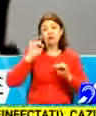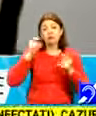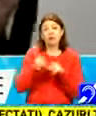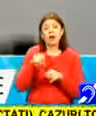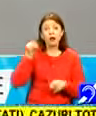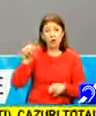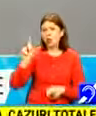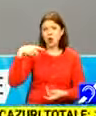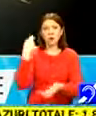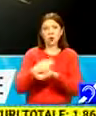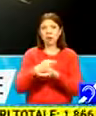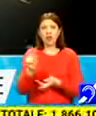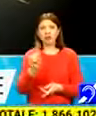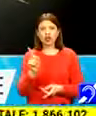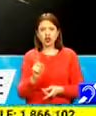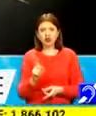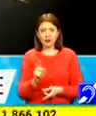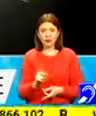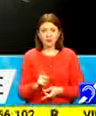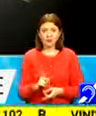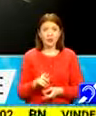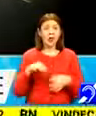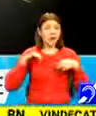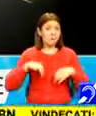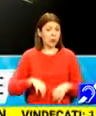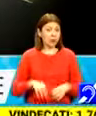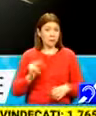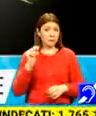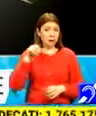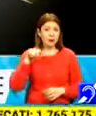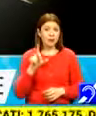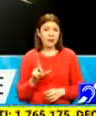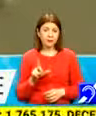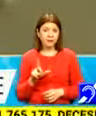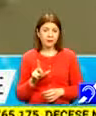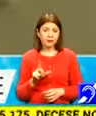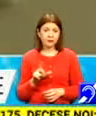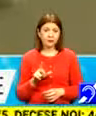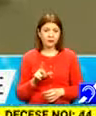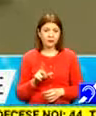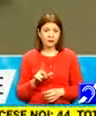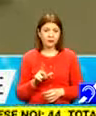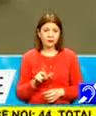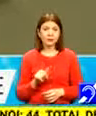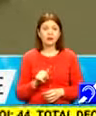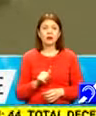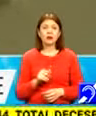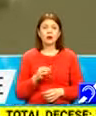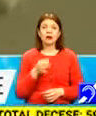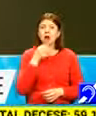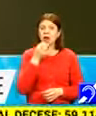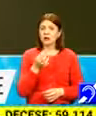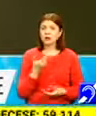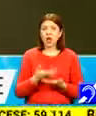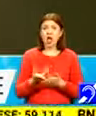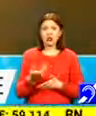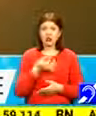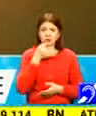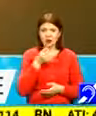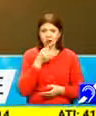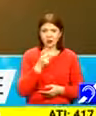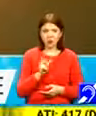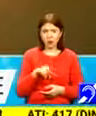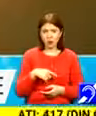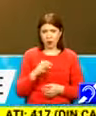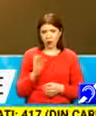de factură mărită Pe de altă parte președintele PNL președinte de partid al ministrului energiei spunea că o astfel de declarație nu